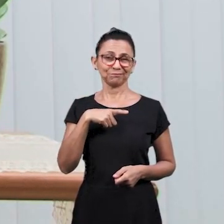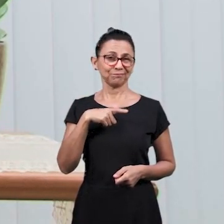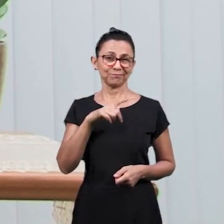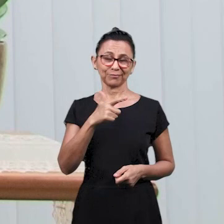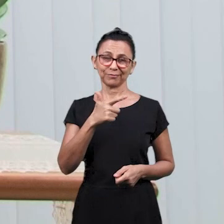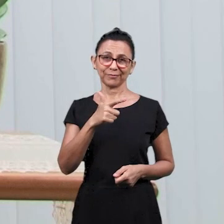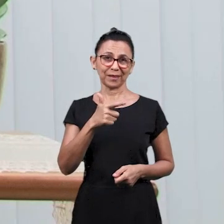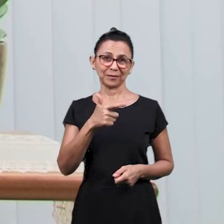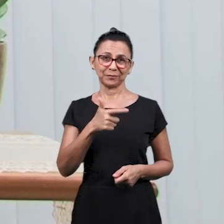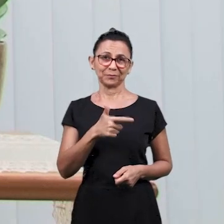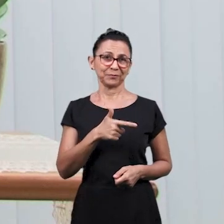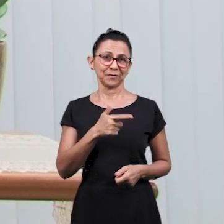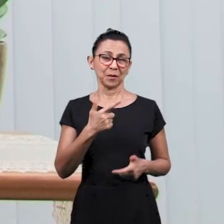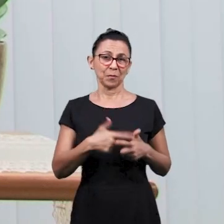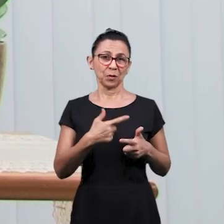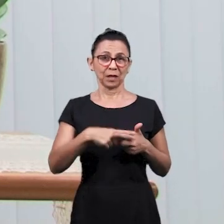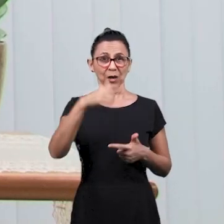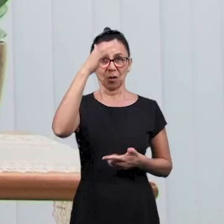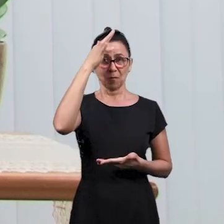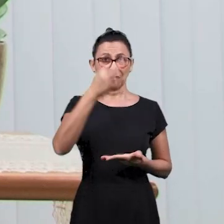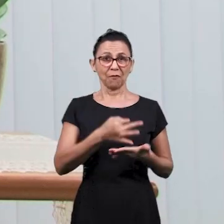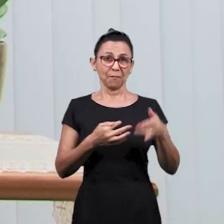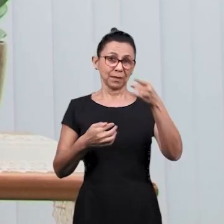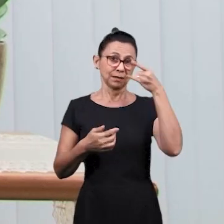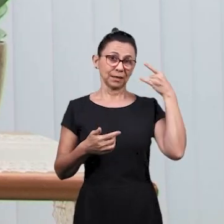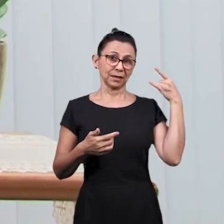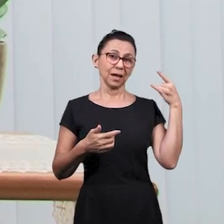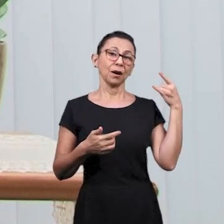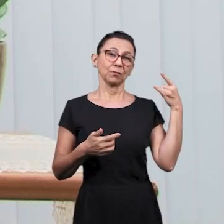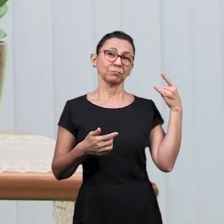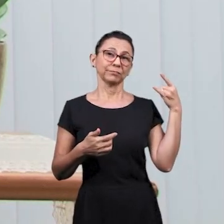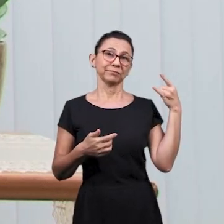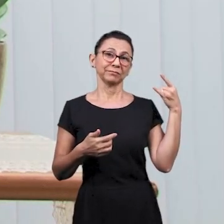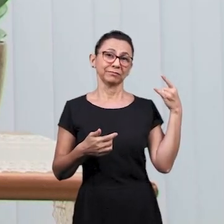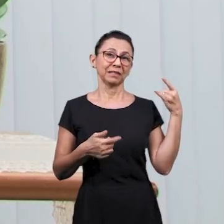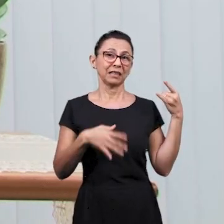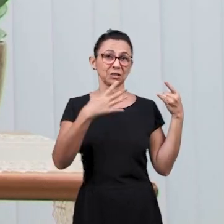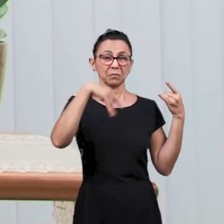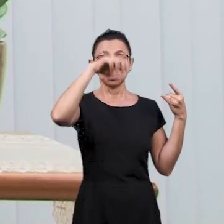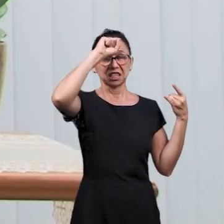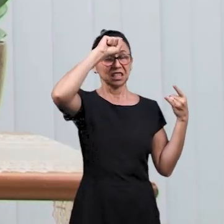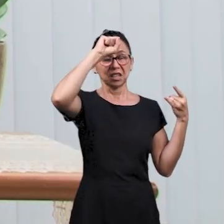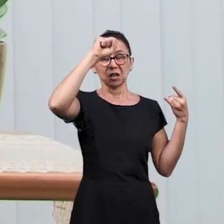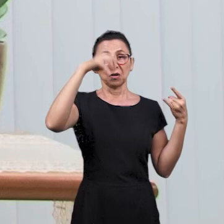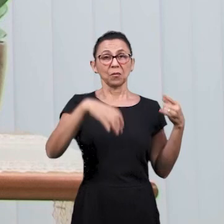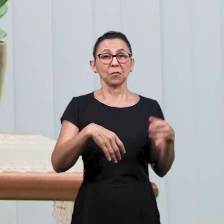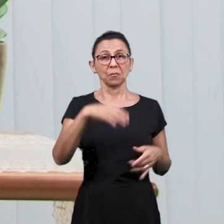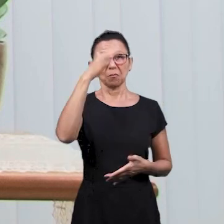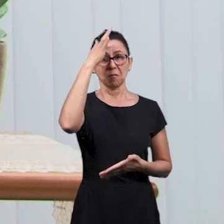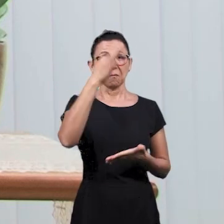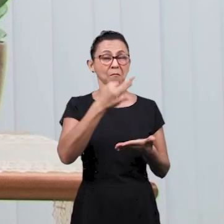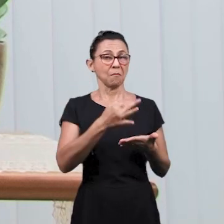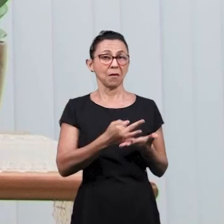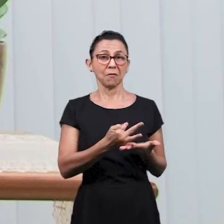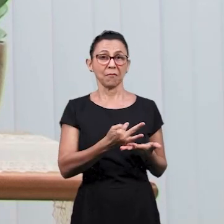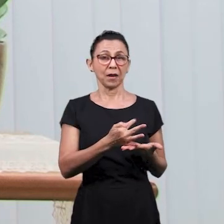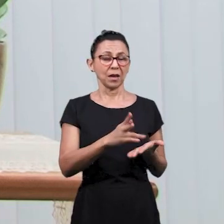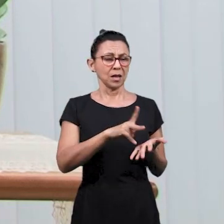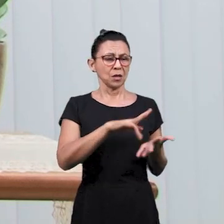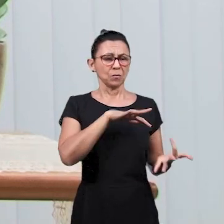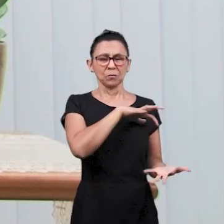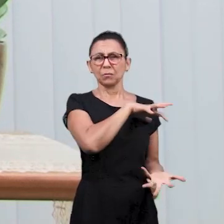живущий в этом мире, он живет этой верой. Он говорит об этой вере. Это вера суеверная, это